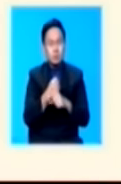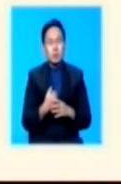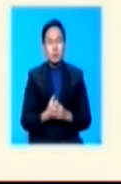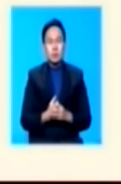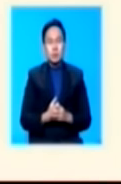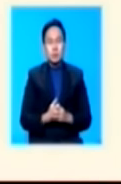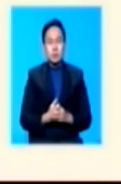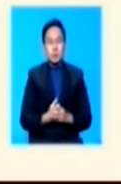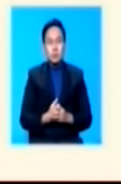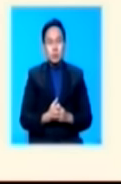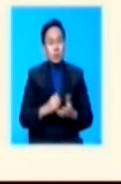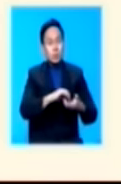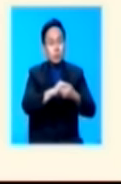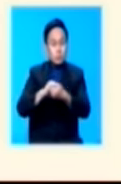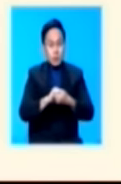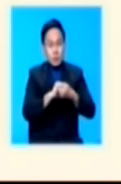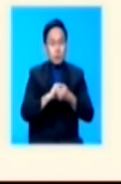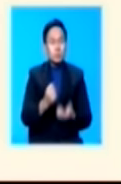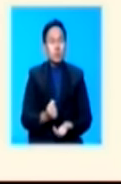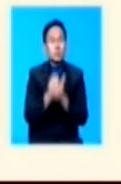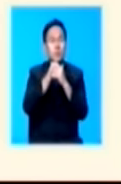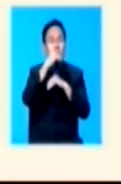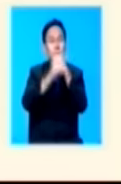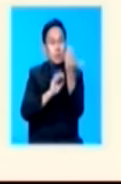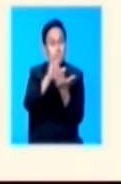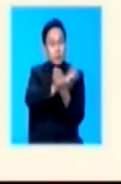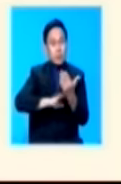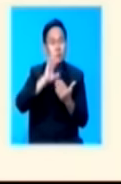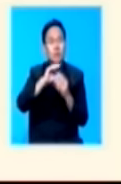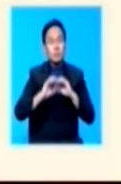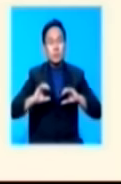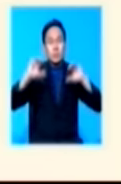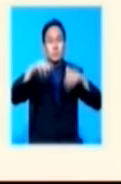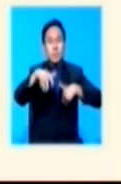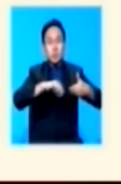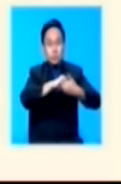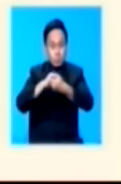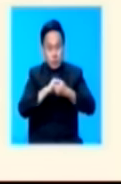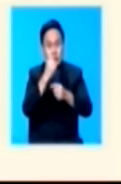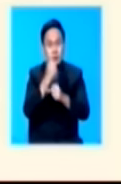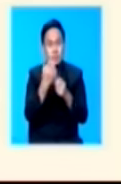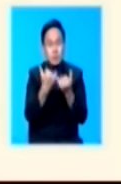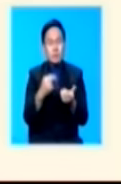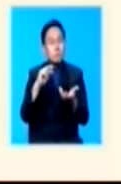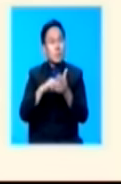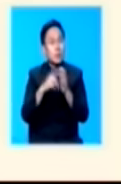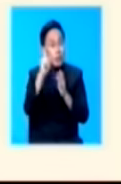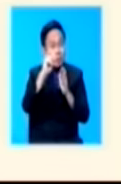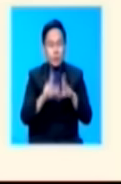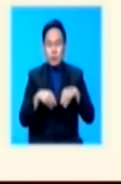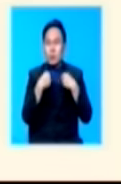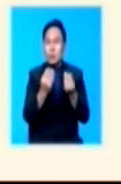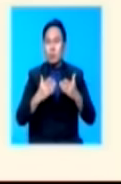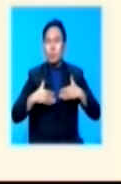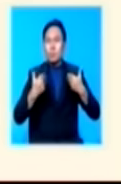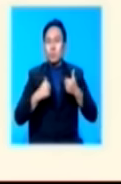การร่วมมือกันสร้างชาติตามแนวทางประชารัฐนั้นผมเห็นว่าน่าจะเป็นการคืนความสุขเป็นการแก้ปัญห